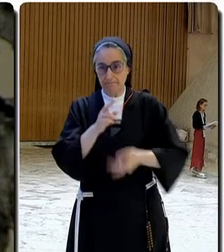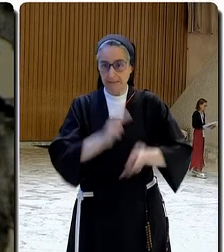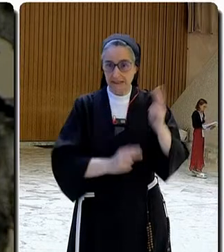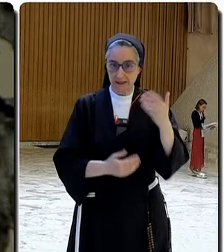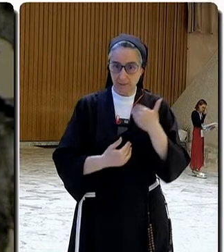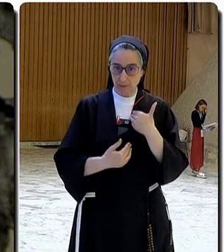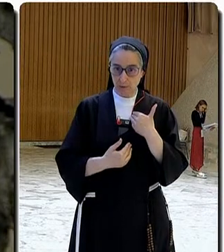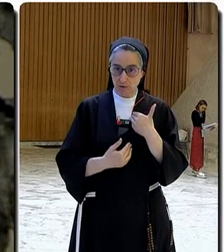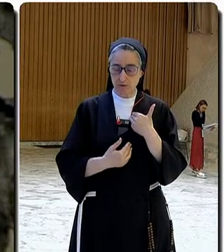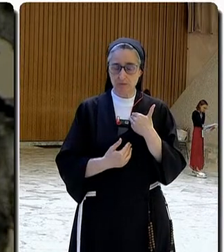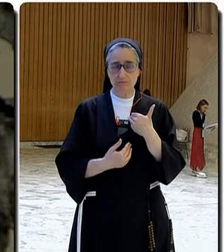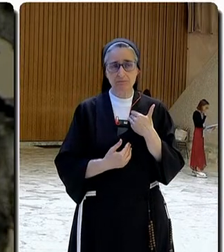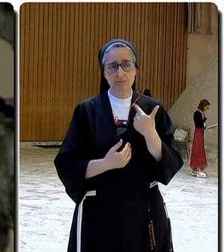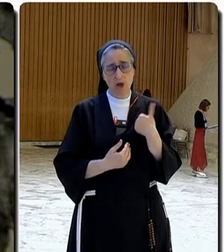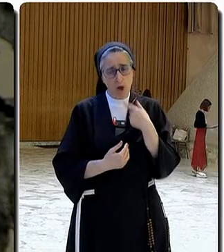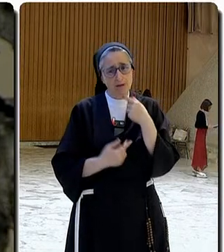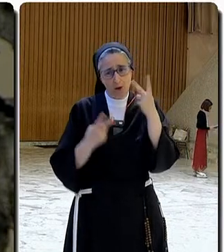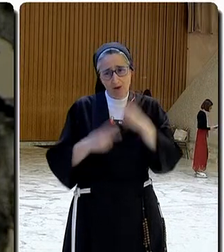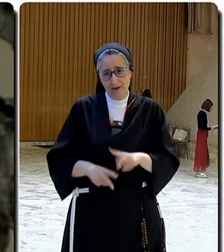Non nascondo anche